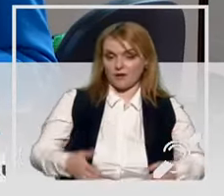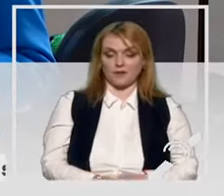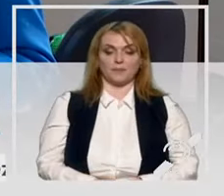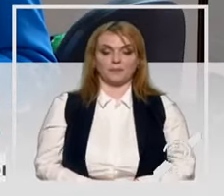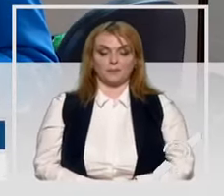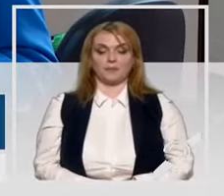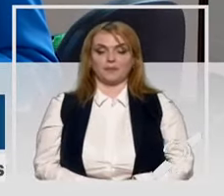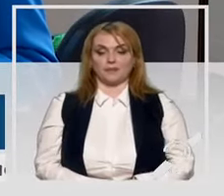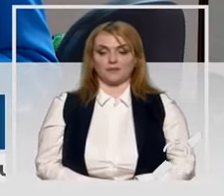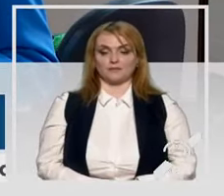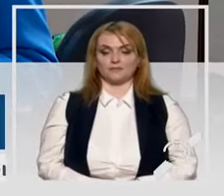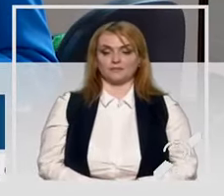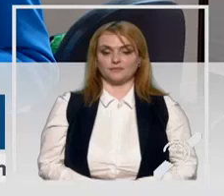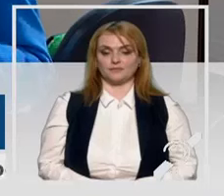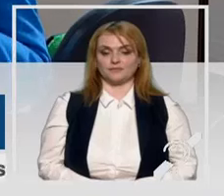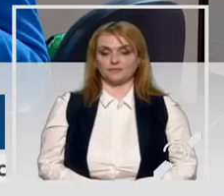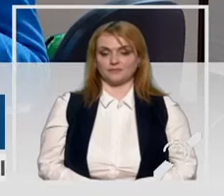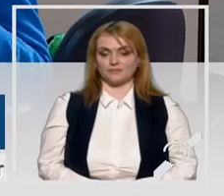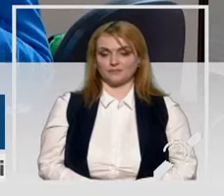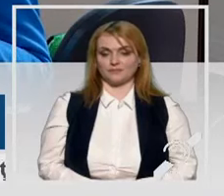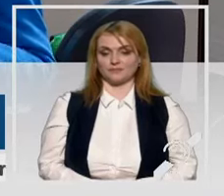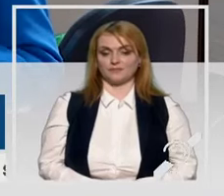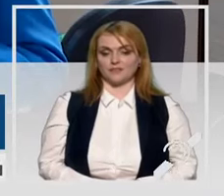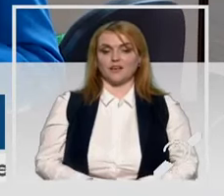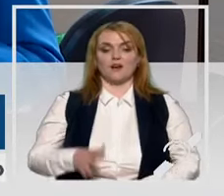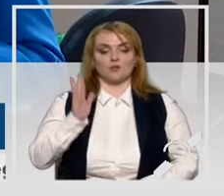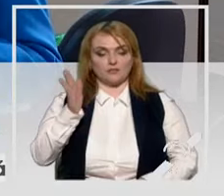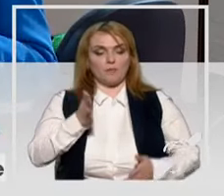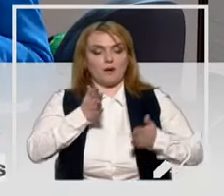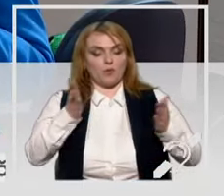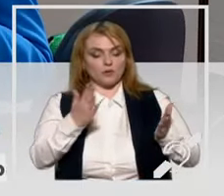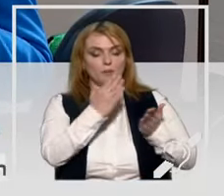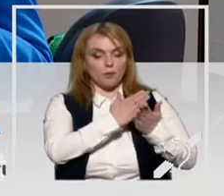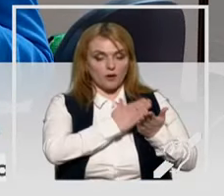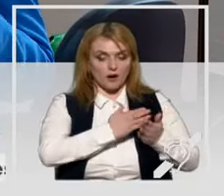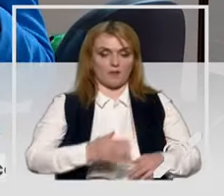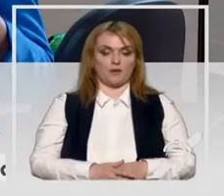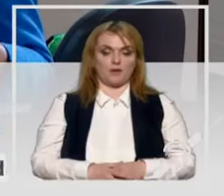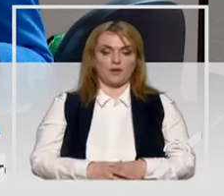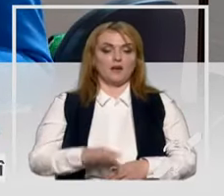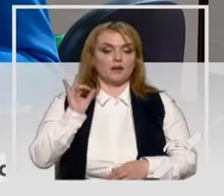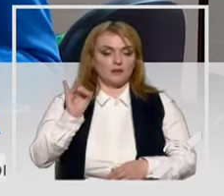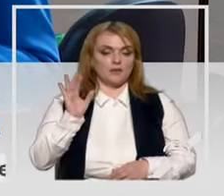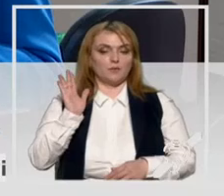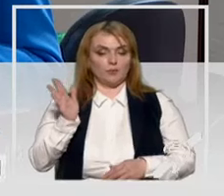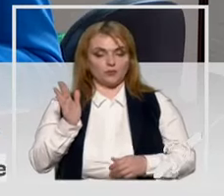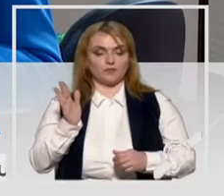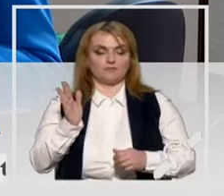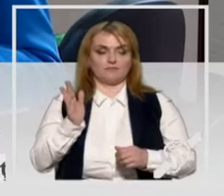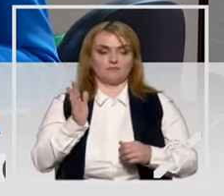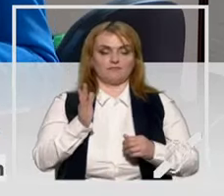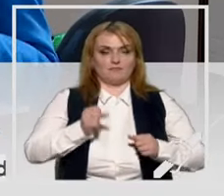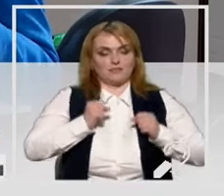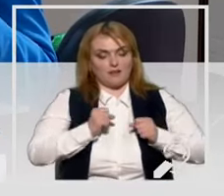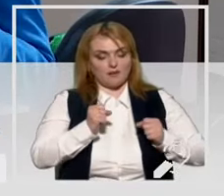produsului editorial, înseamnă mai multe emisiuni, ceea ce înseamnă că vom intra mai frecvent în casele